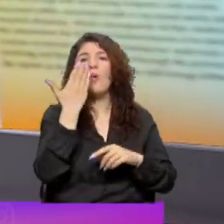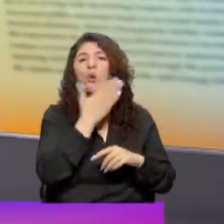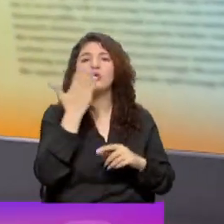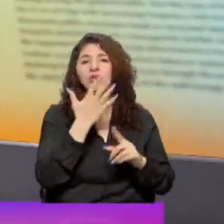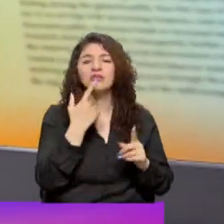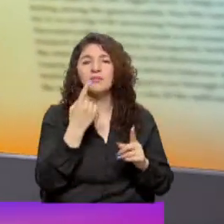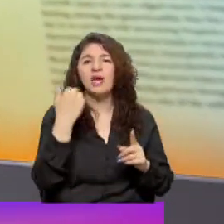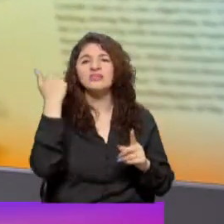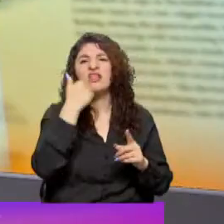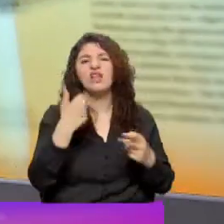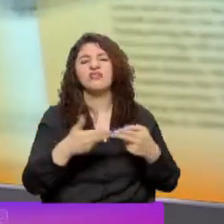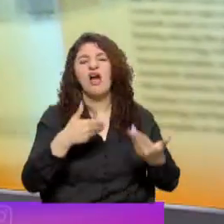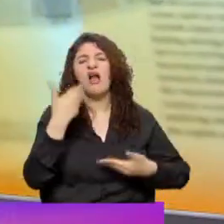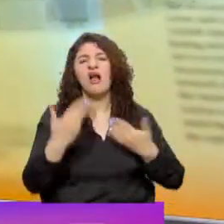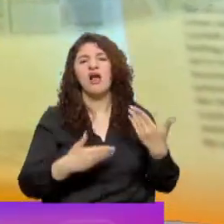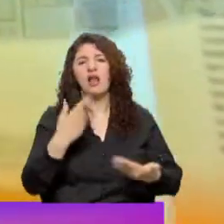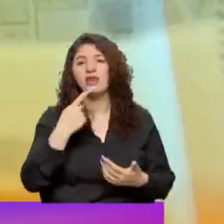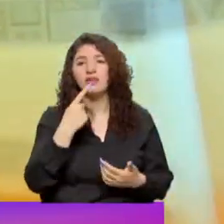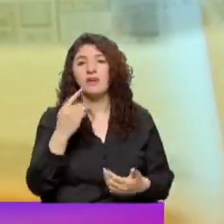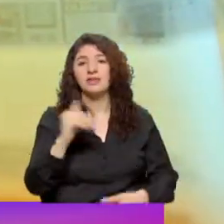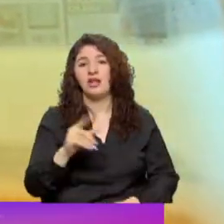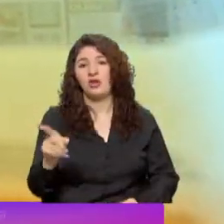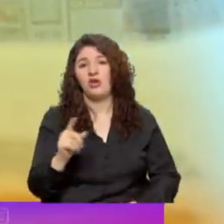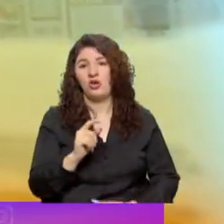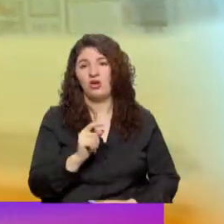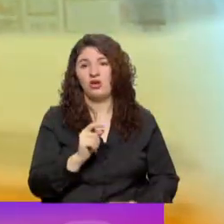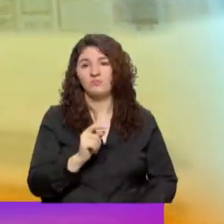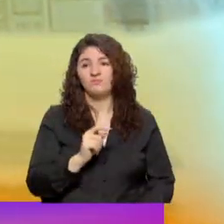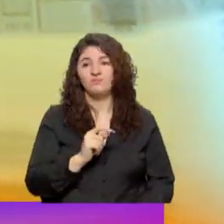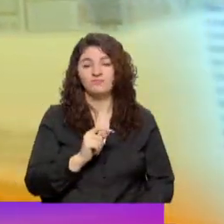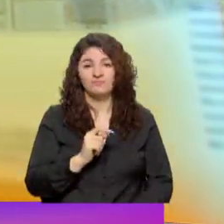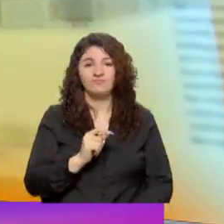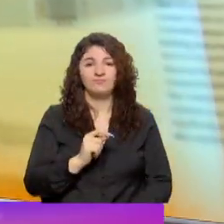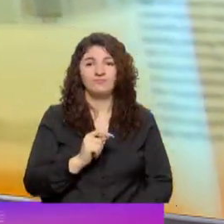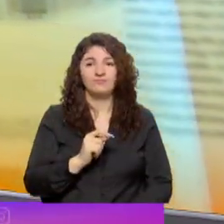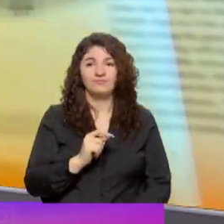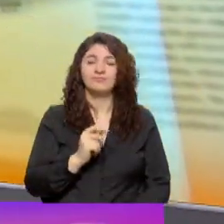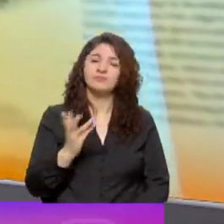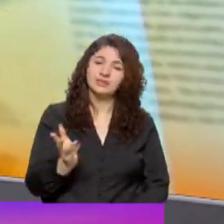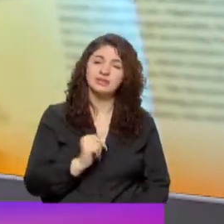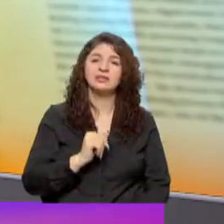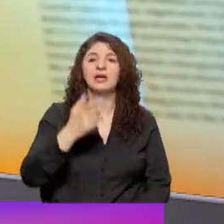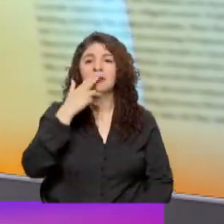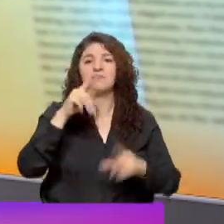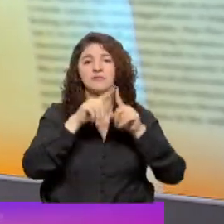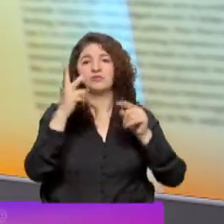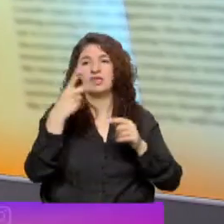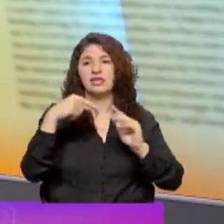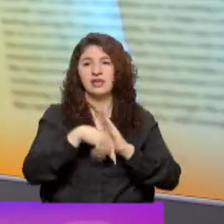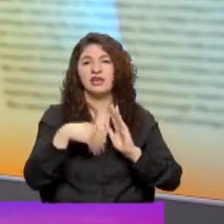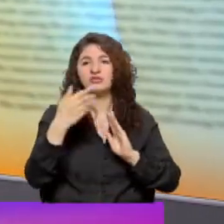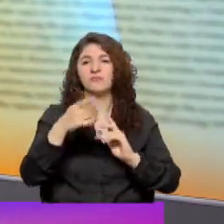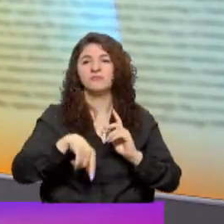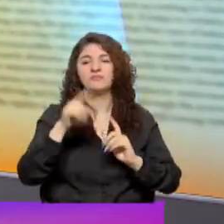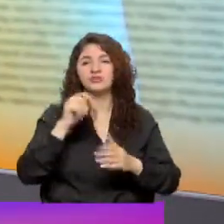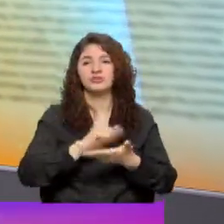söylüyorsun iki anlatıyorsun demeye getiriyor bu penceredeki bu iki detaylı